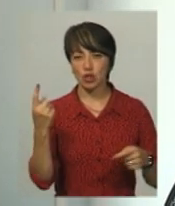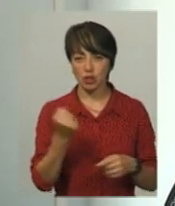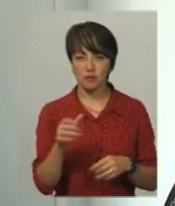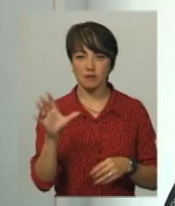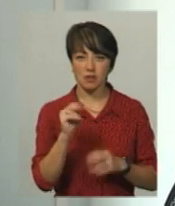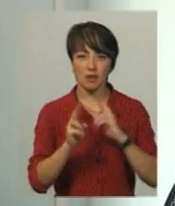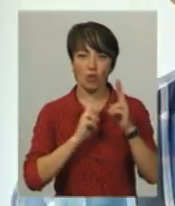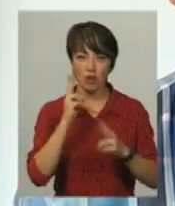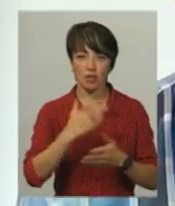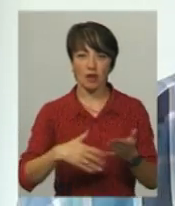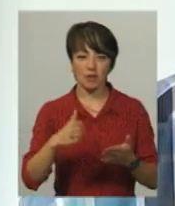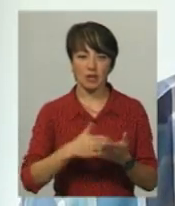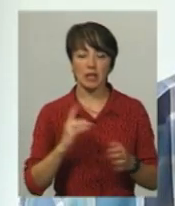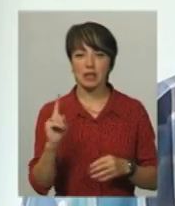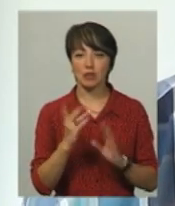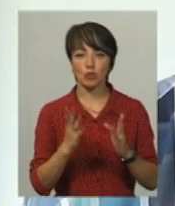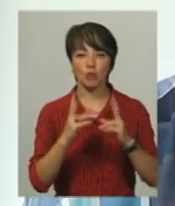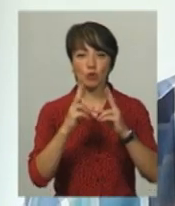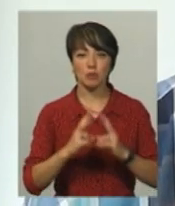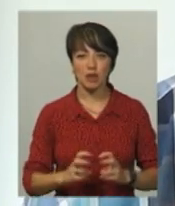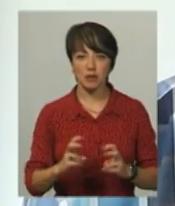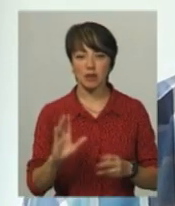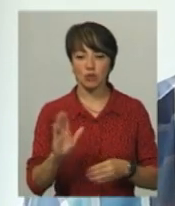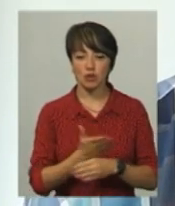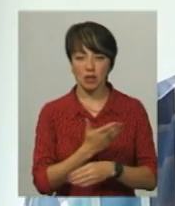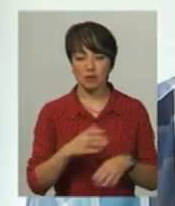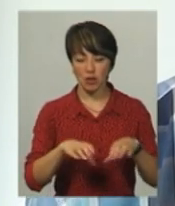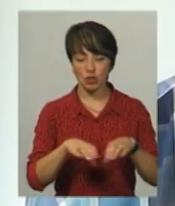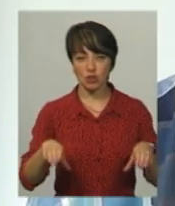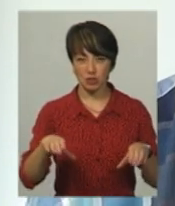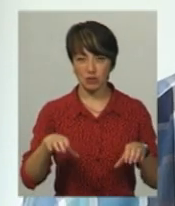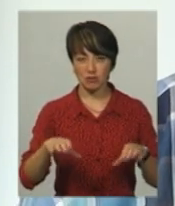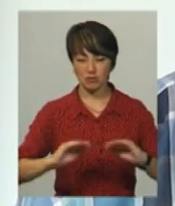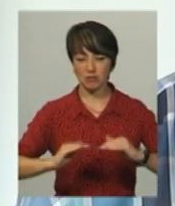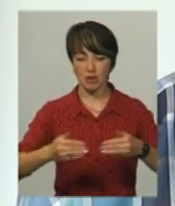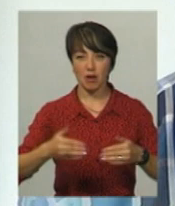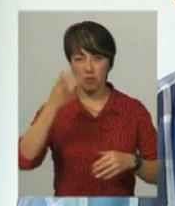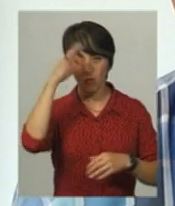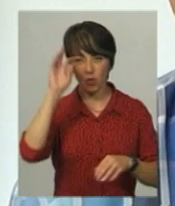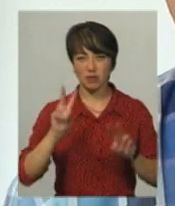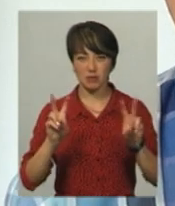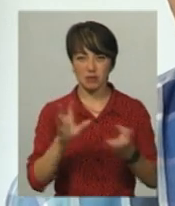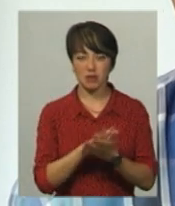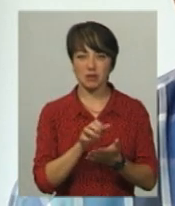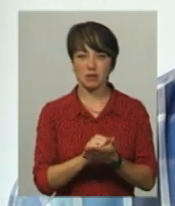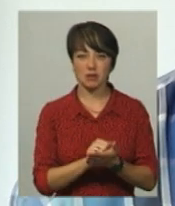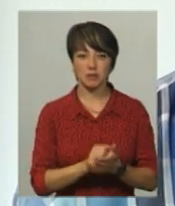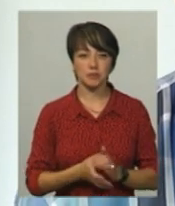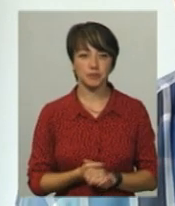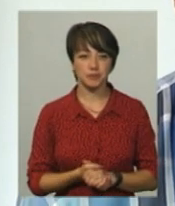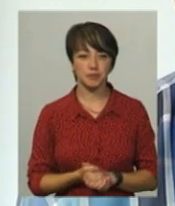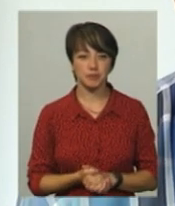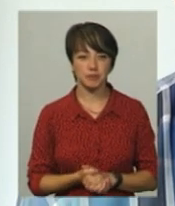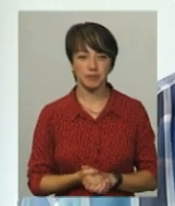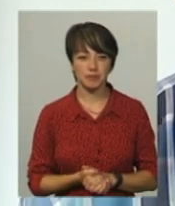всі зауваження ліквідуємо. Єдине, будемо розбиратися з демонтажом лежачих поліцейських, яку ми встановили, теж по її поданню